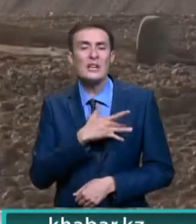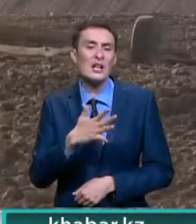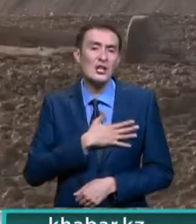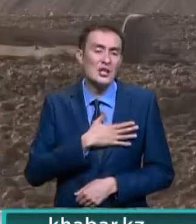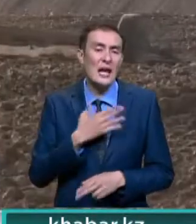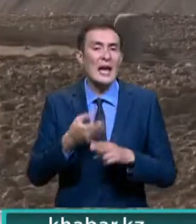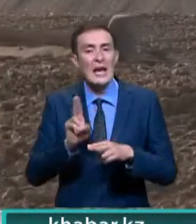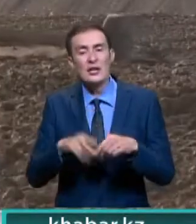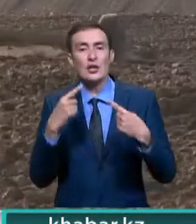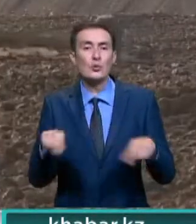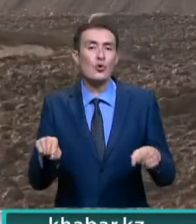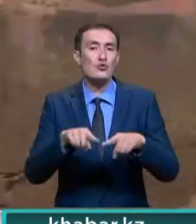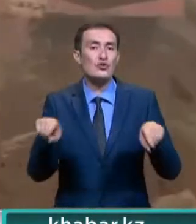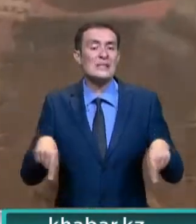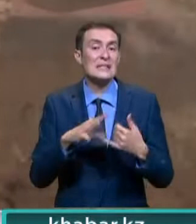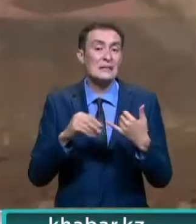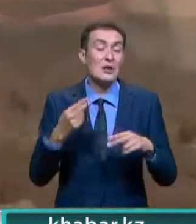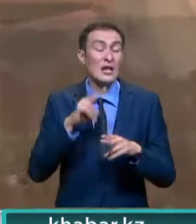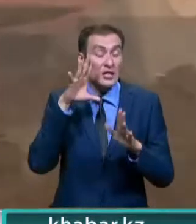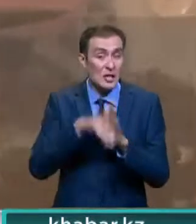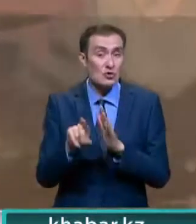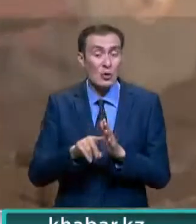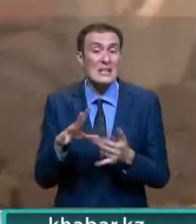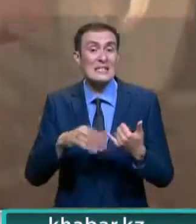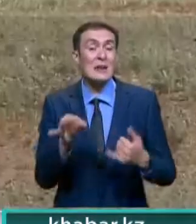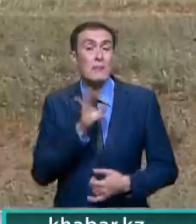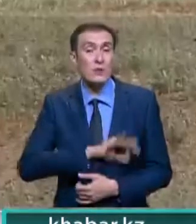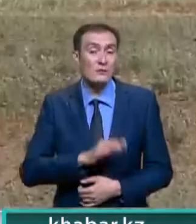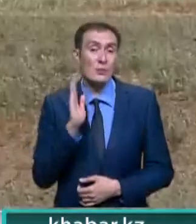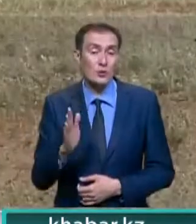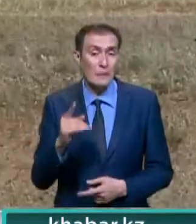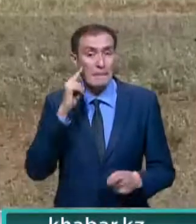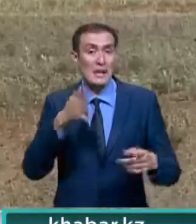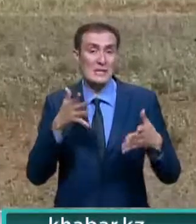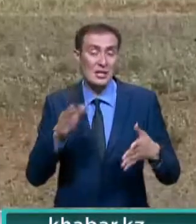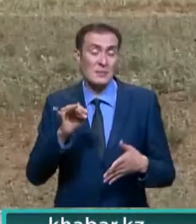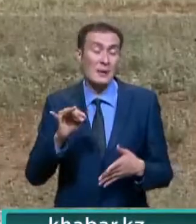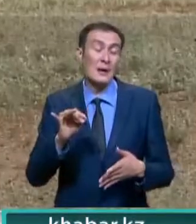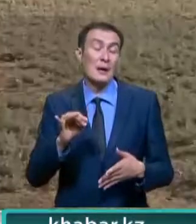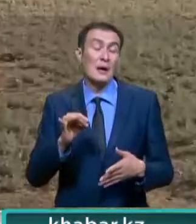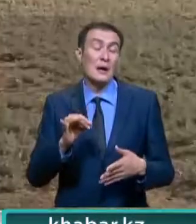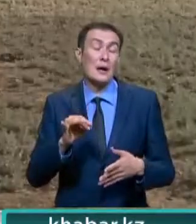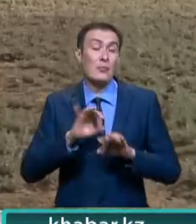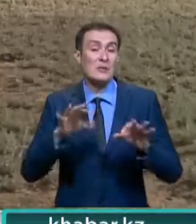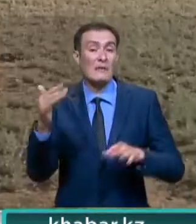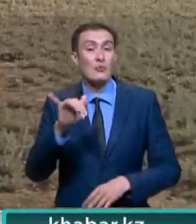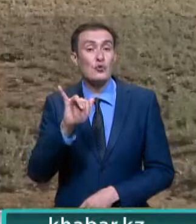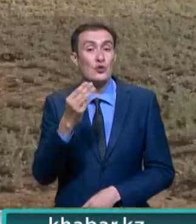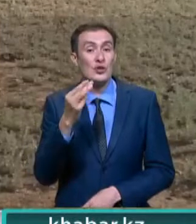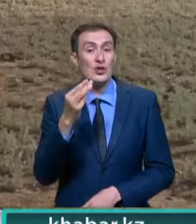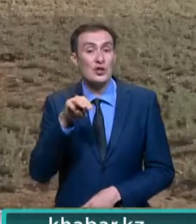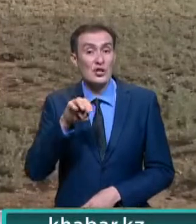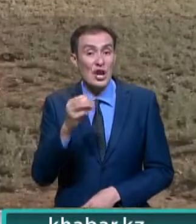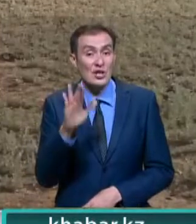тот или иной участок земли. Это значит, что землепользование в стране станет прозрачным. К тому же, по словам Утешева, чиновники